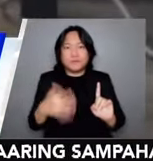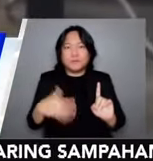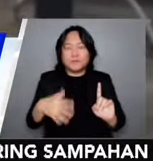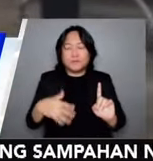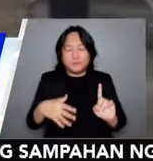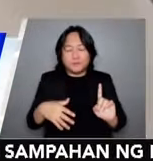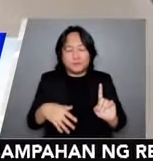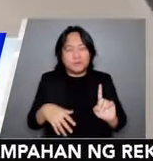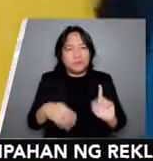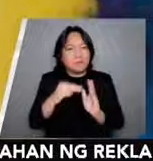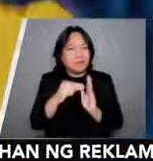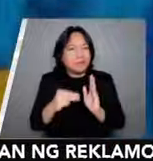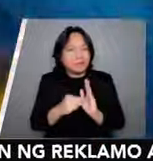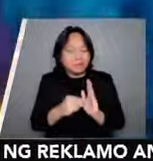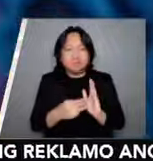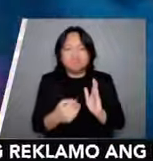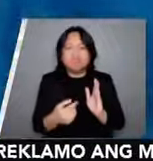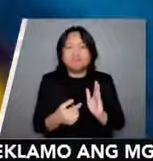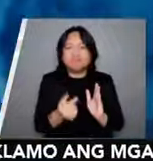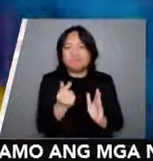TikTok.